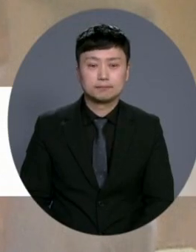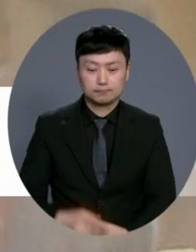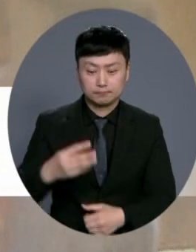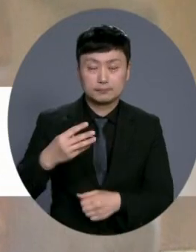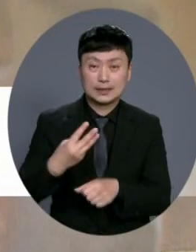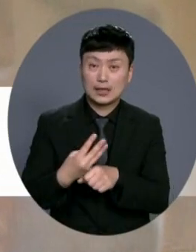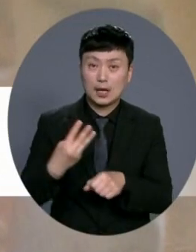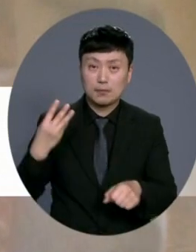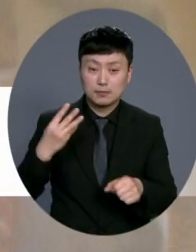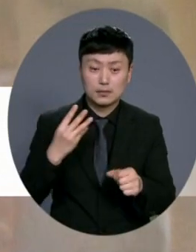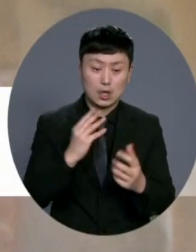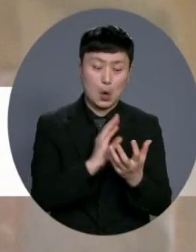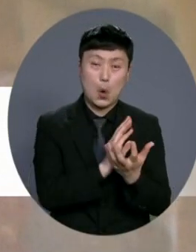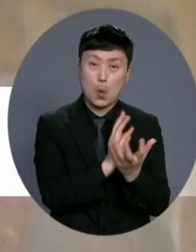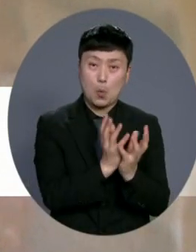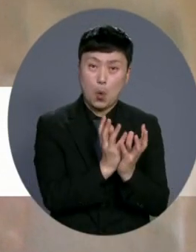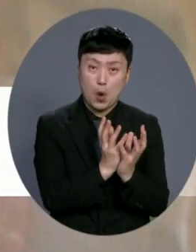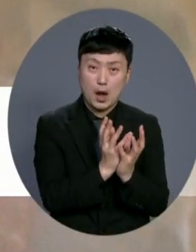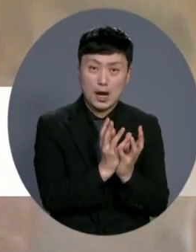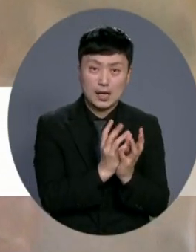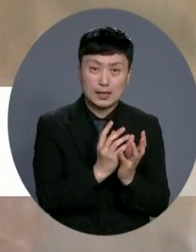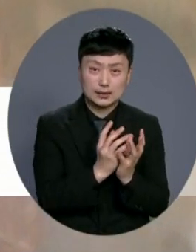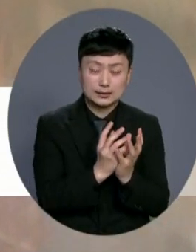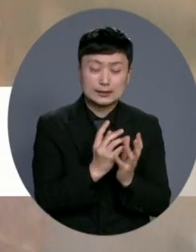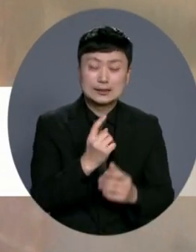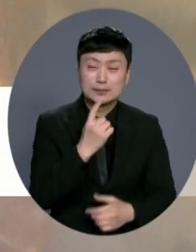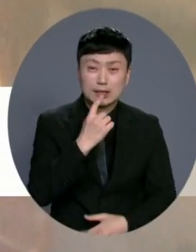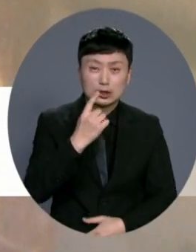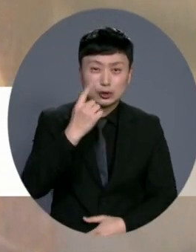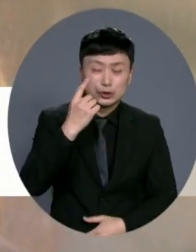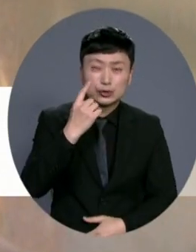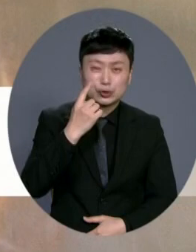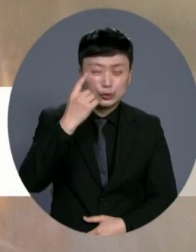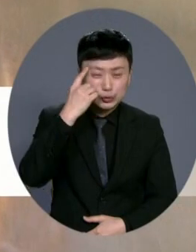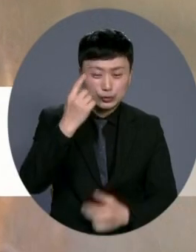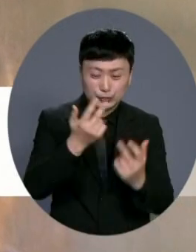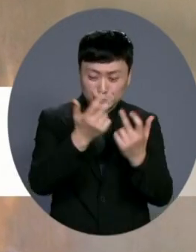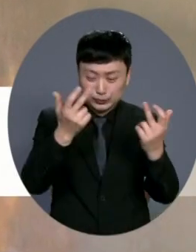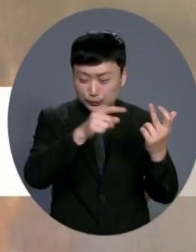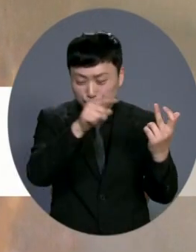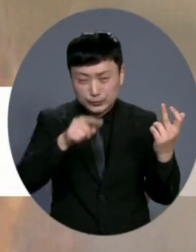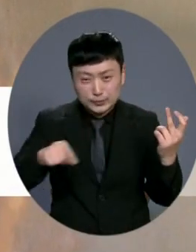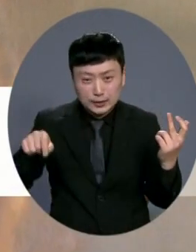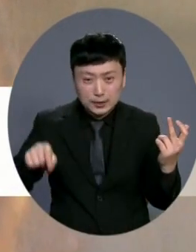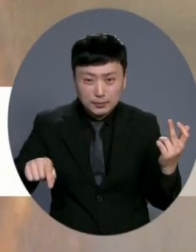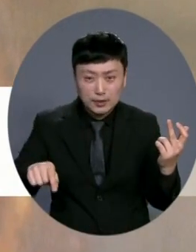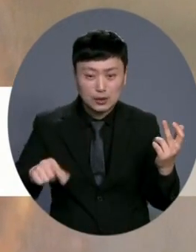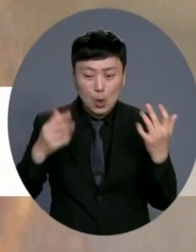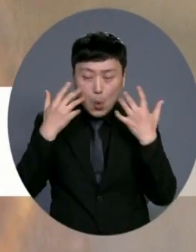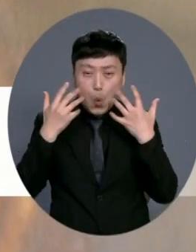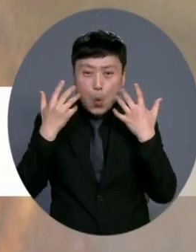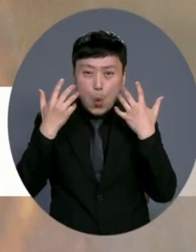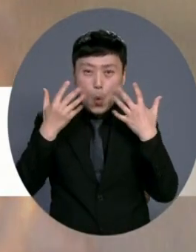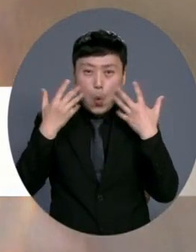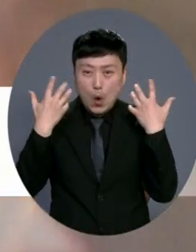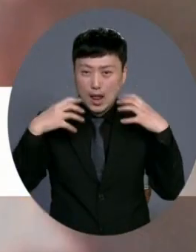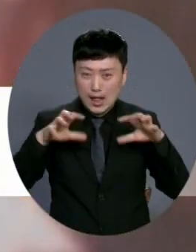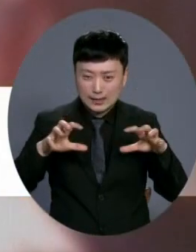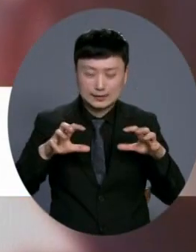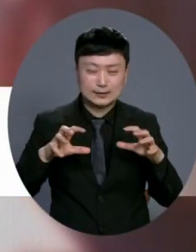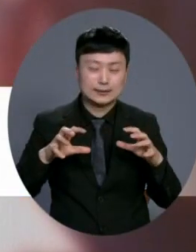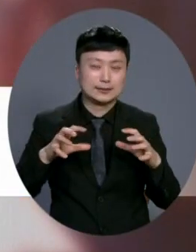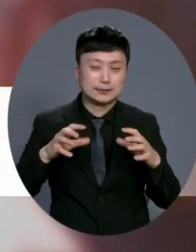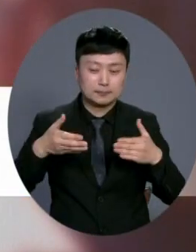3년 전 봉화 국립 백두대간 수목원으로 유학온 호랑이 남매 태범 무궁이 어제 네살 생일을